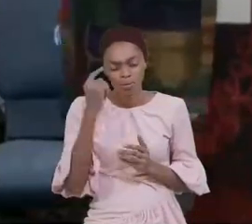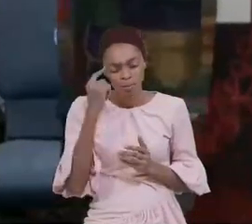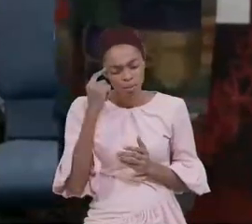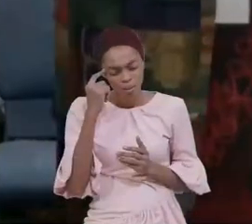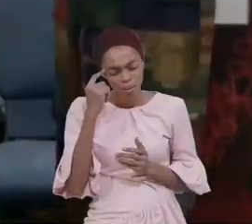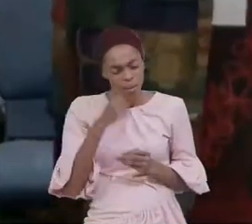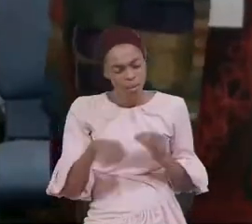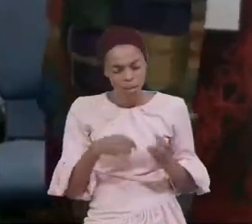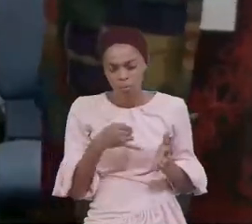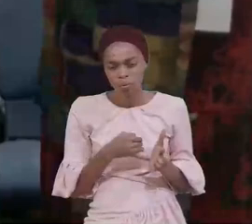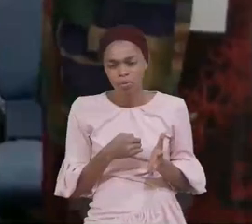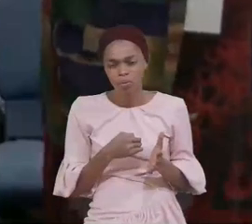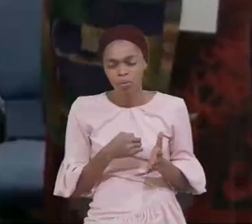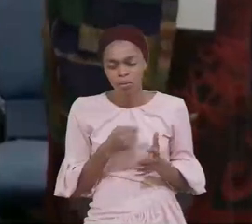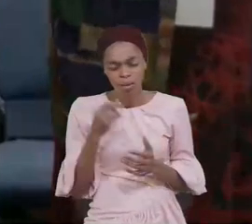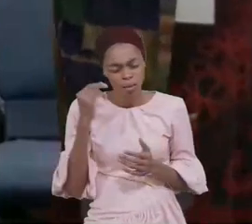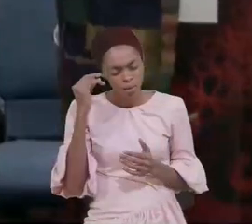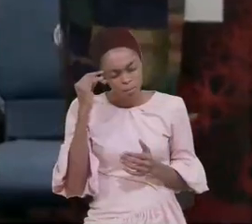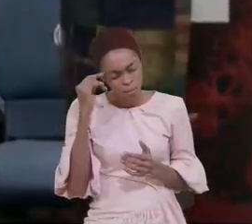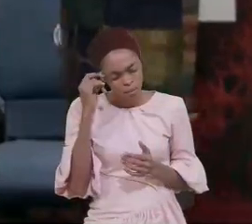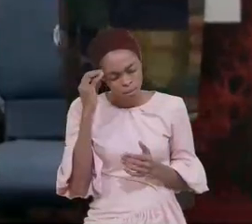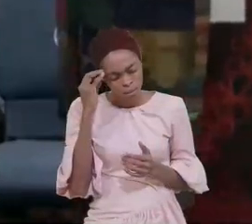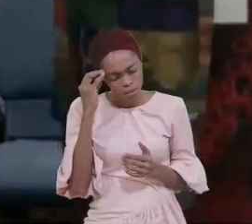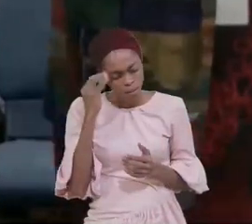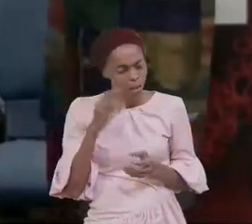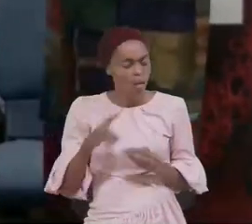Pensez-y, méditez,